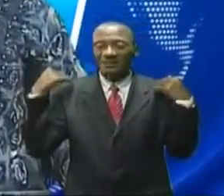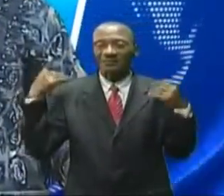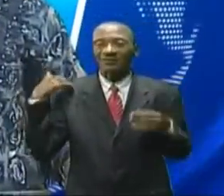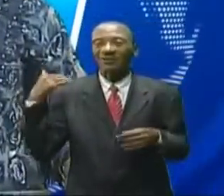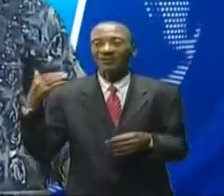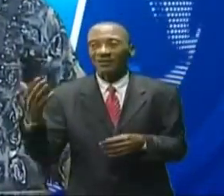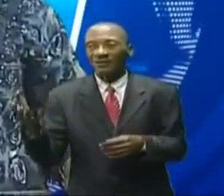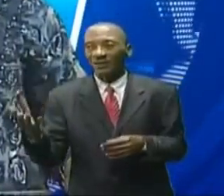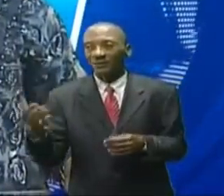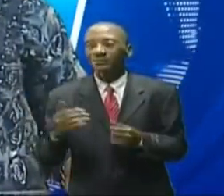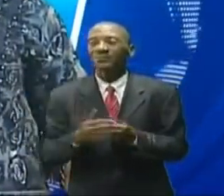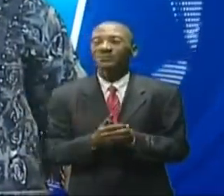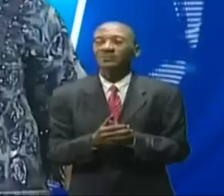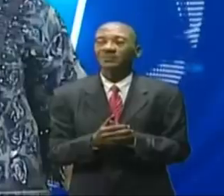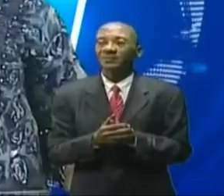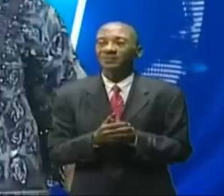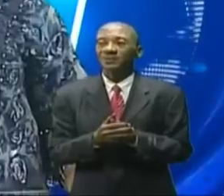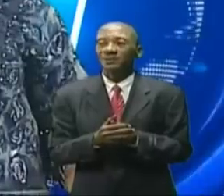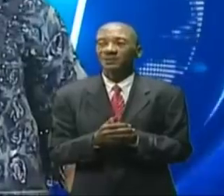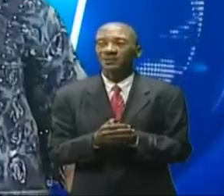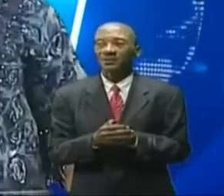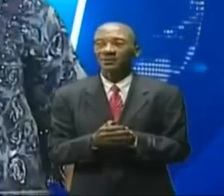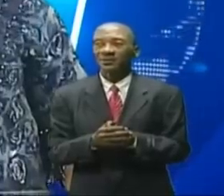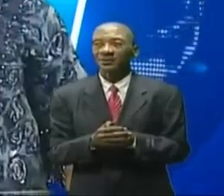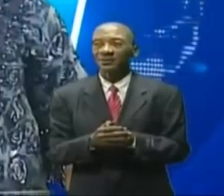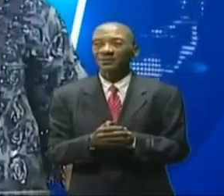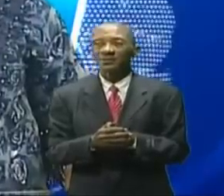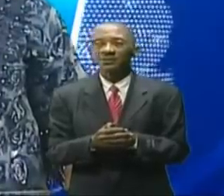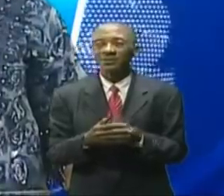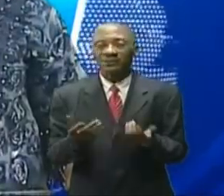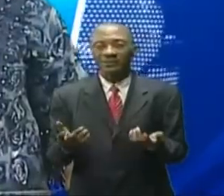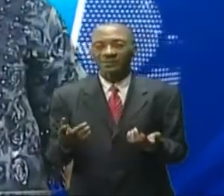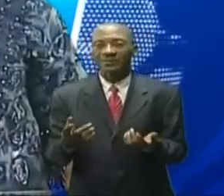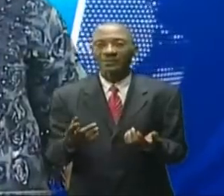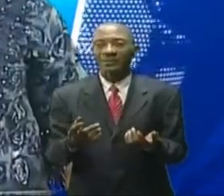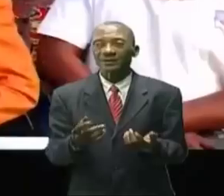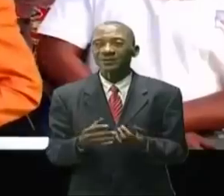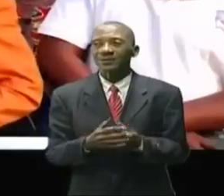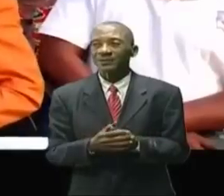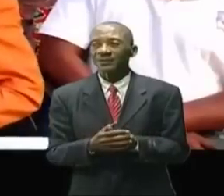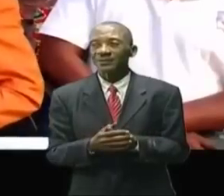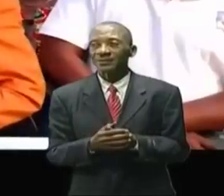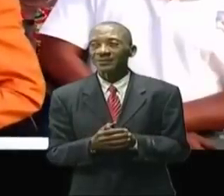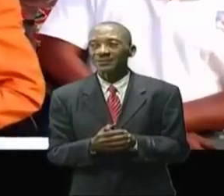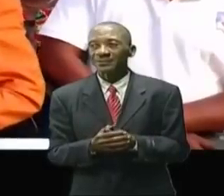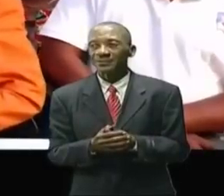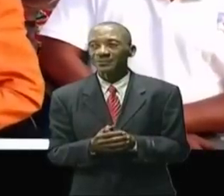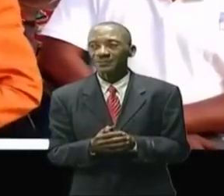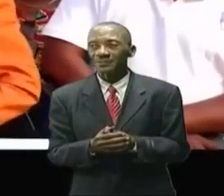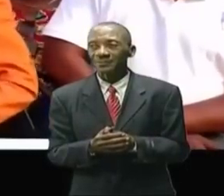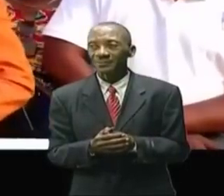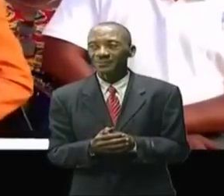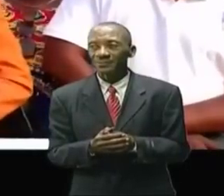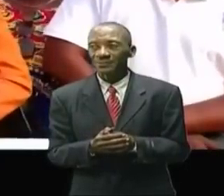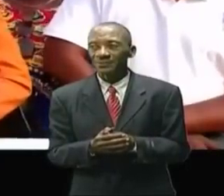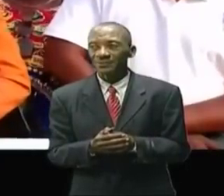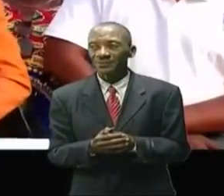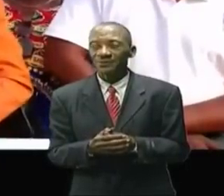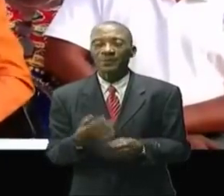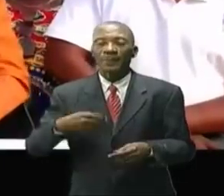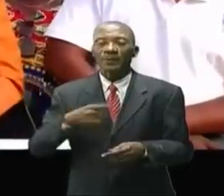l'ADTI, parti cher à Gisèle Ndaya, ancienne ministre du genre. Ici, nous sommes venus